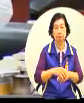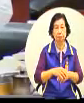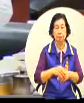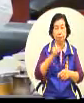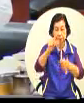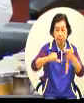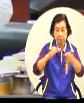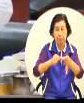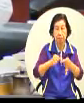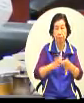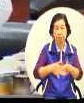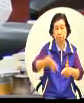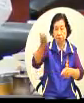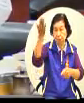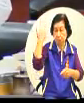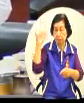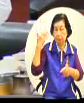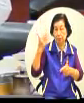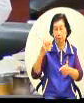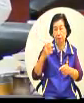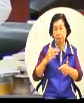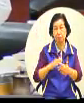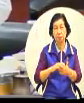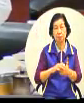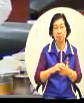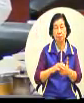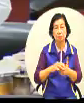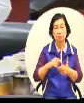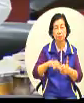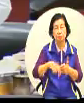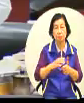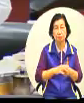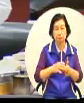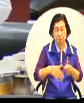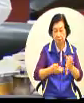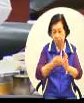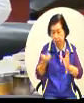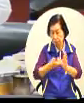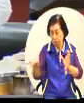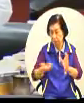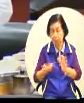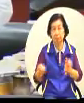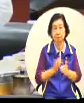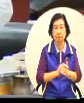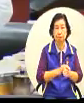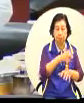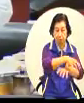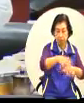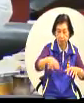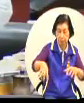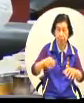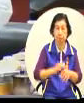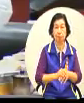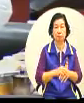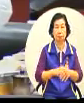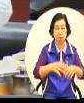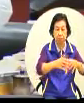5000年前迁移到太平洋、印度洋各州的南岛语系的族